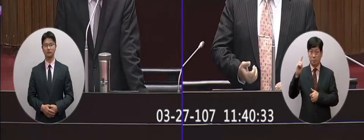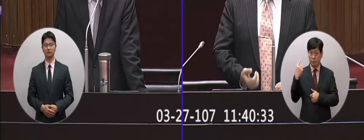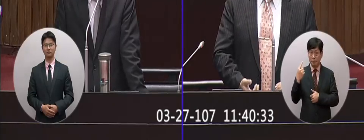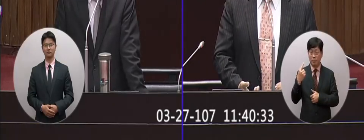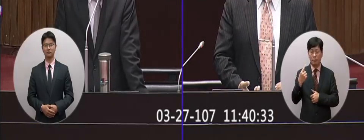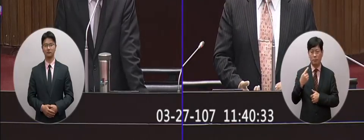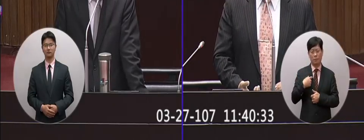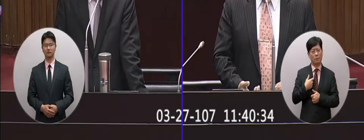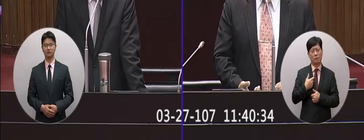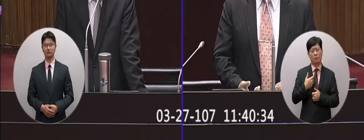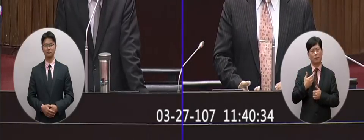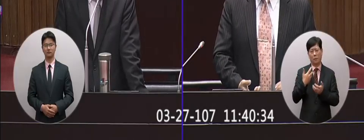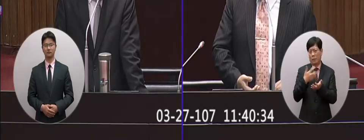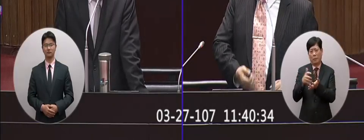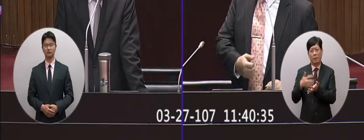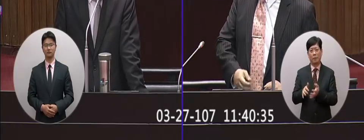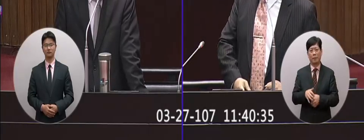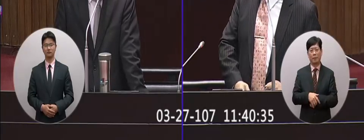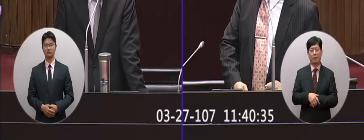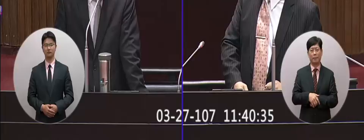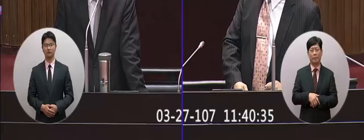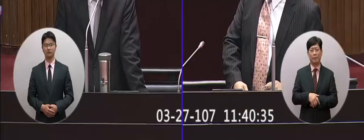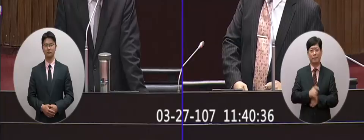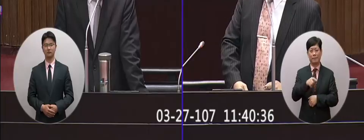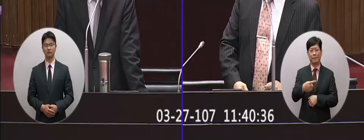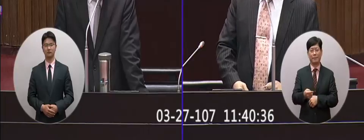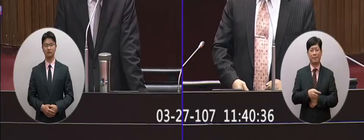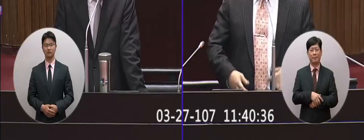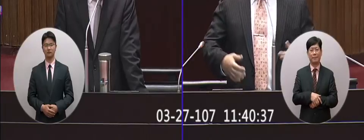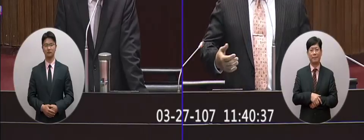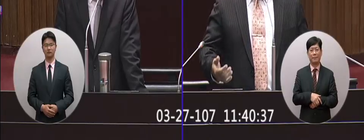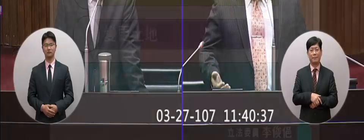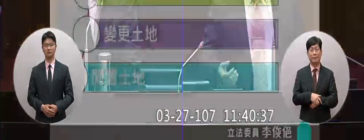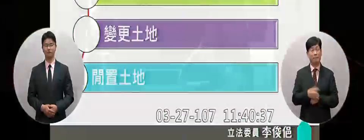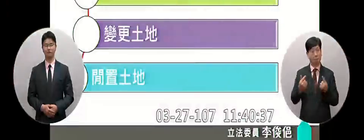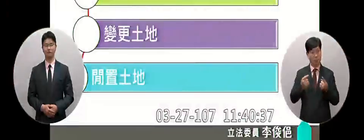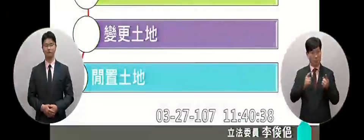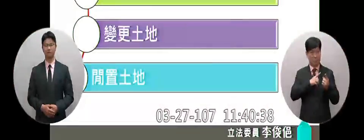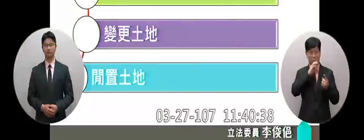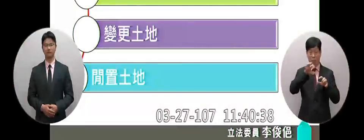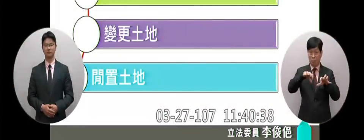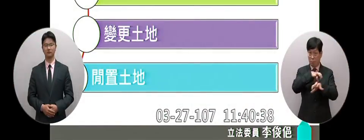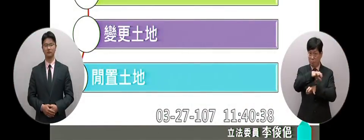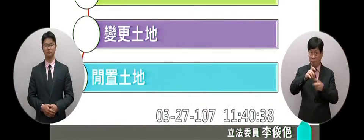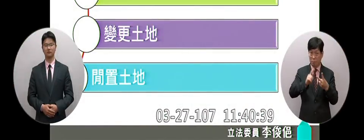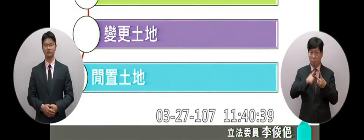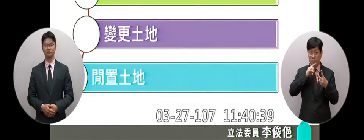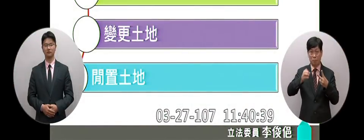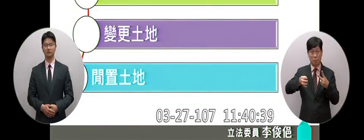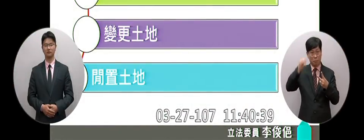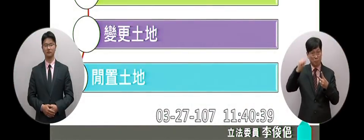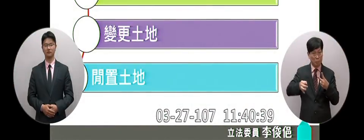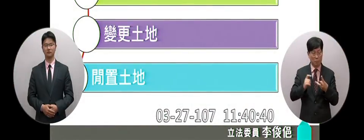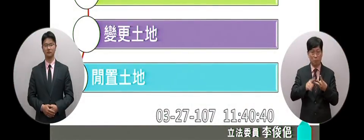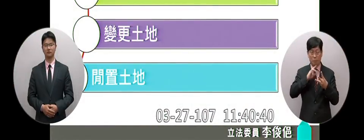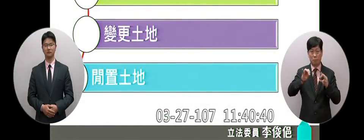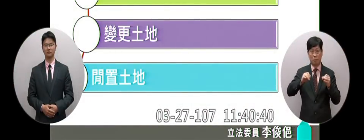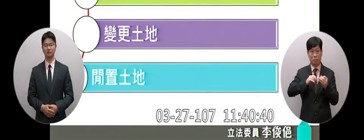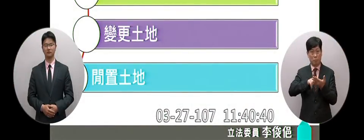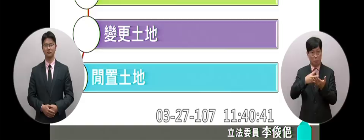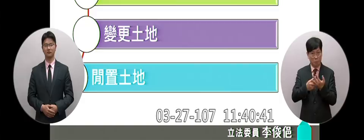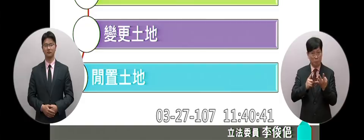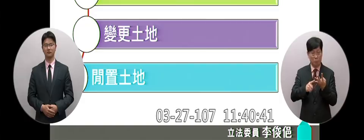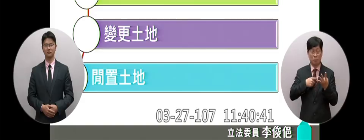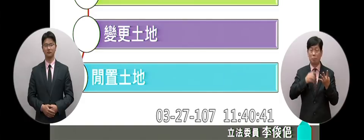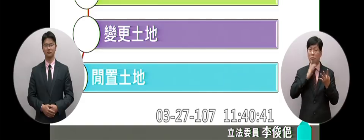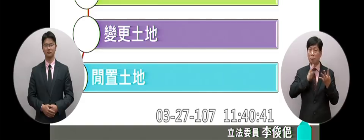实有很多因素，我们来看下一页。其实包括它的区位因素，包括它的价格因素，包括变更土地，包括